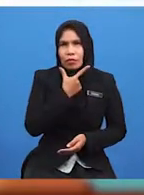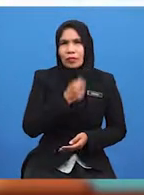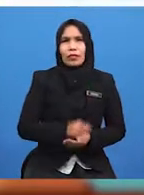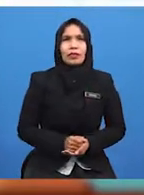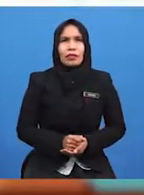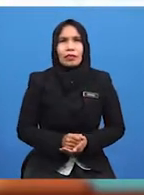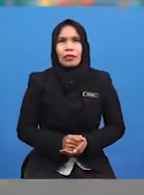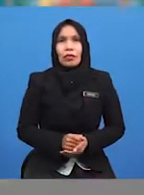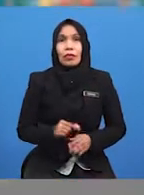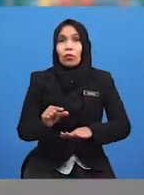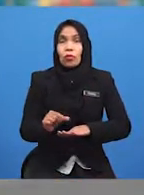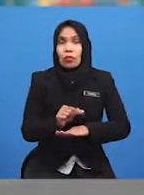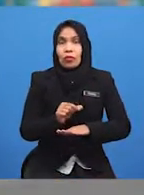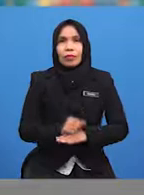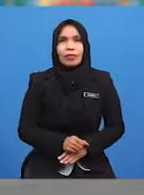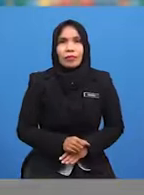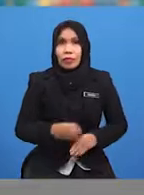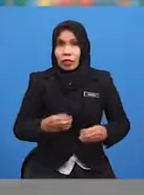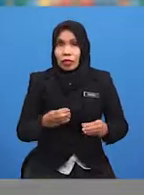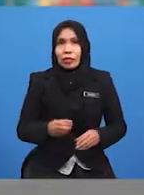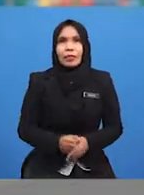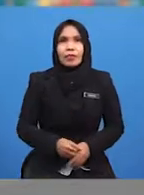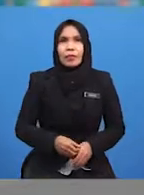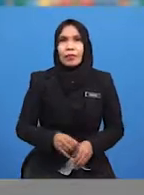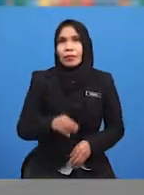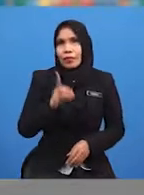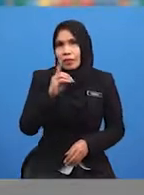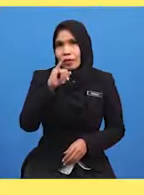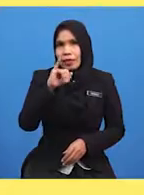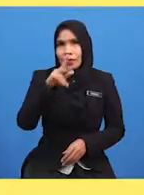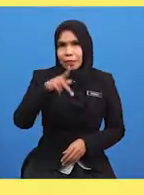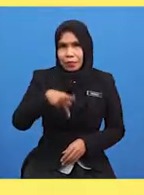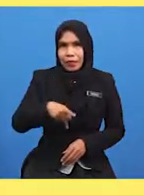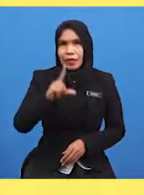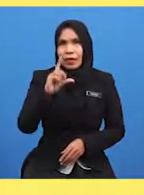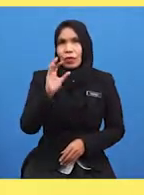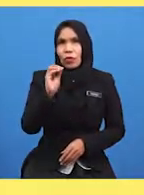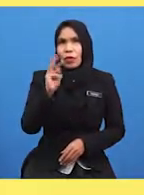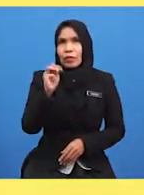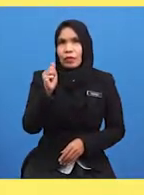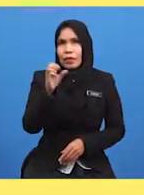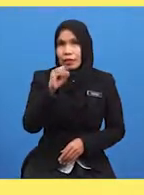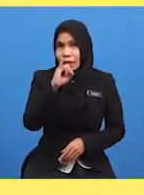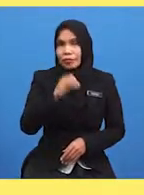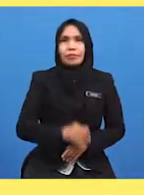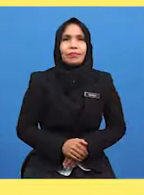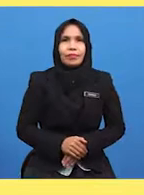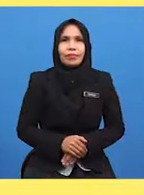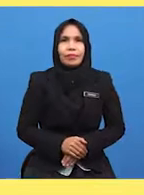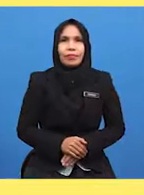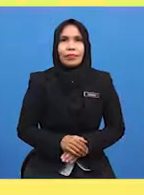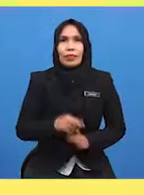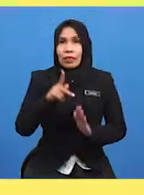bersifat diplomasi berdasarkan isu dan faktor setempat bahkan kemakmuran